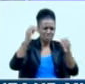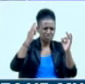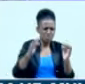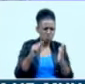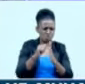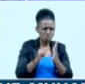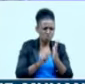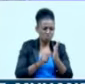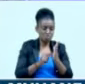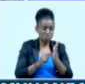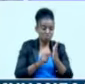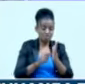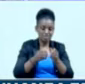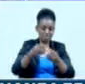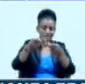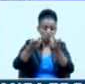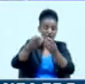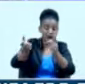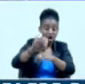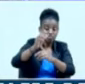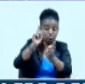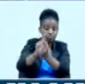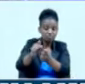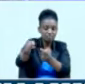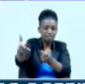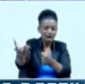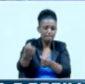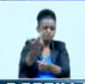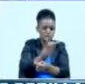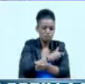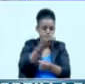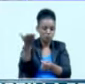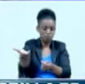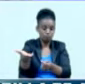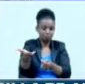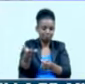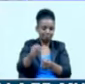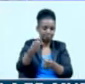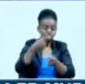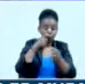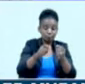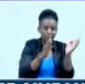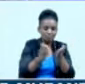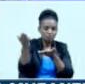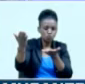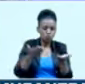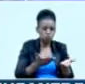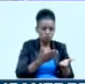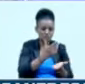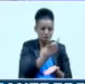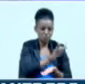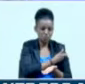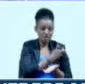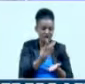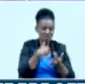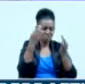ibisabwa najye ahanaha asange tubafite urukingo kindi tugomba kwitegura kwakira urukingo kuko urukingo